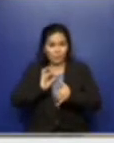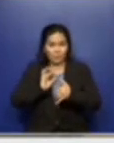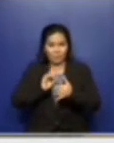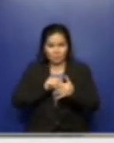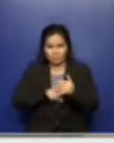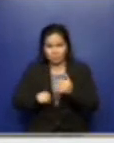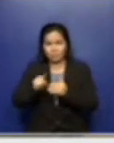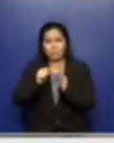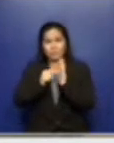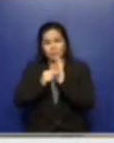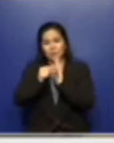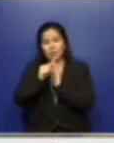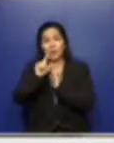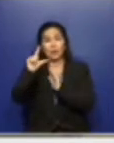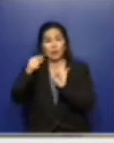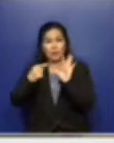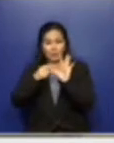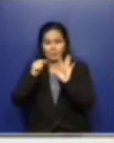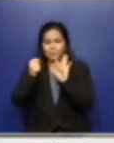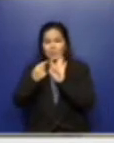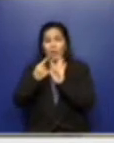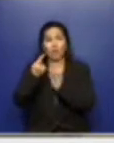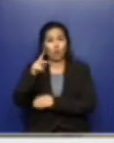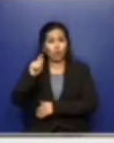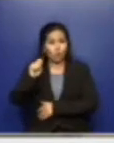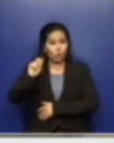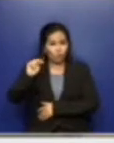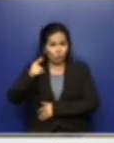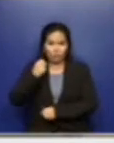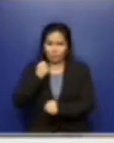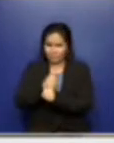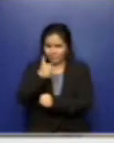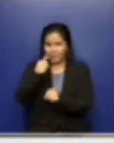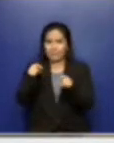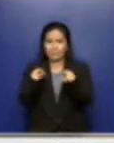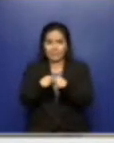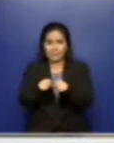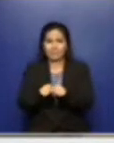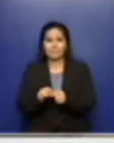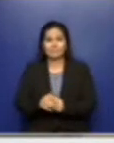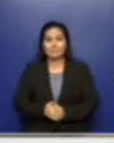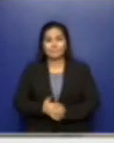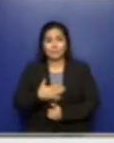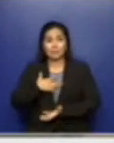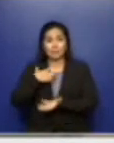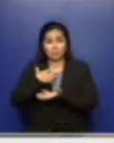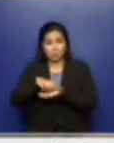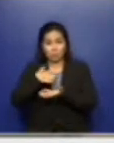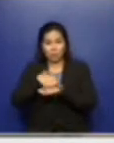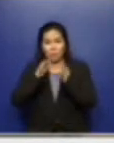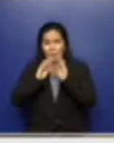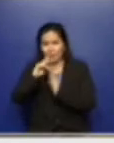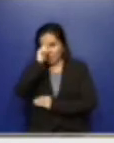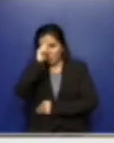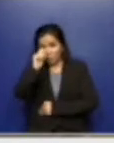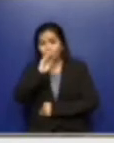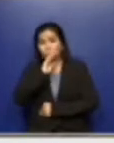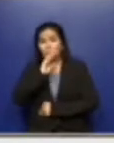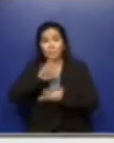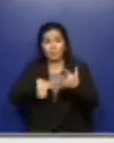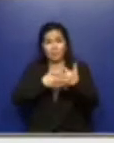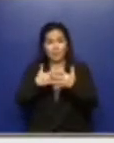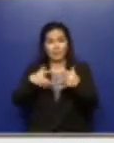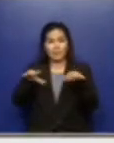คองได้ในขณะเดียวกันนั้นต้องกราบเรียนด้วยความเคารพว่าถ้าหากรัฐบาลได้เตรียมการเรื่องน้ำไว้เนี่ยน